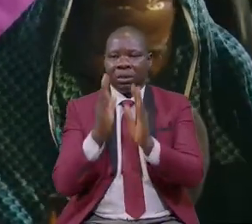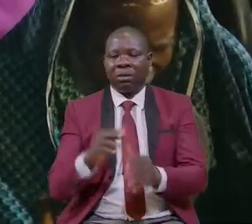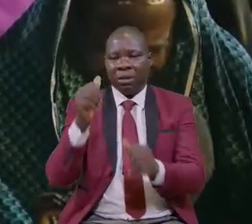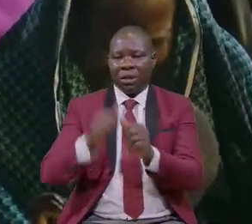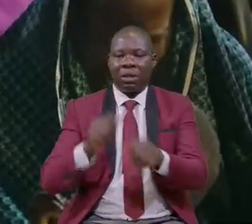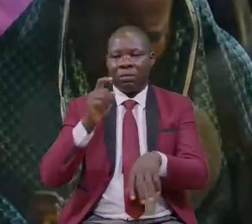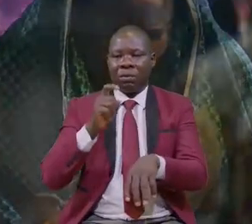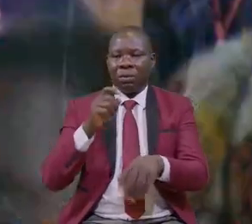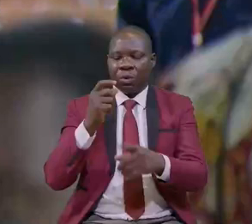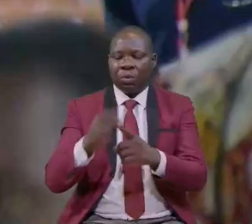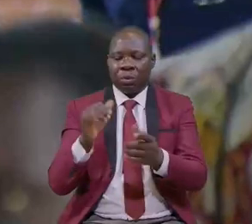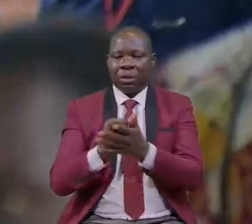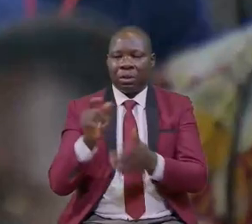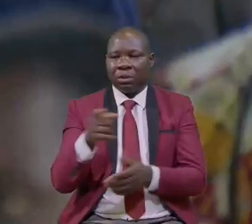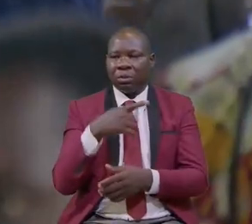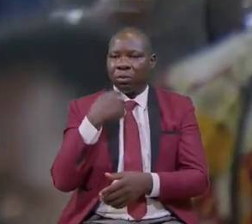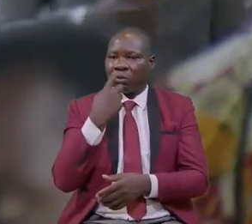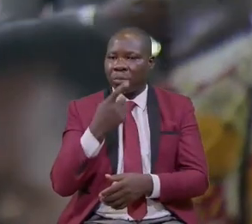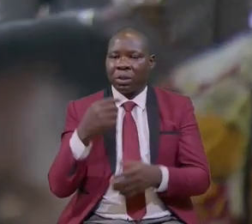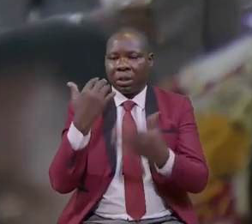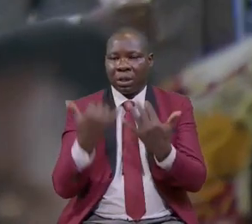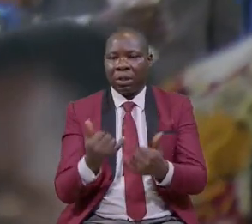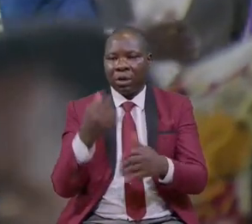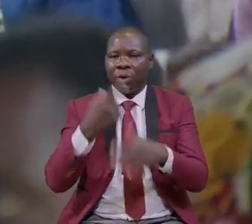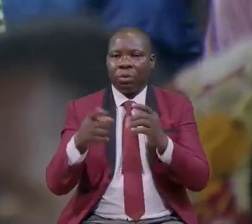dites maintenant c'est la vérité il y a plus de